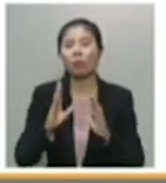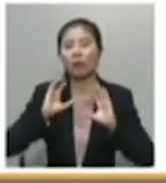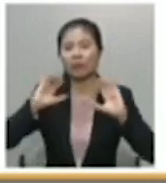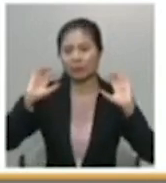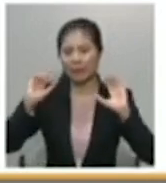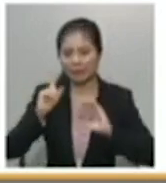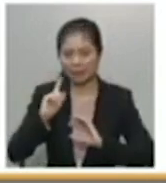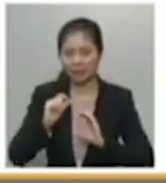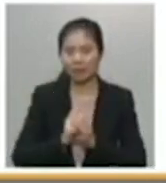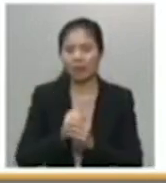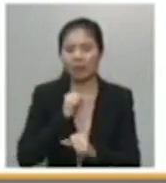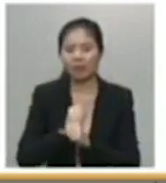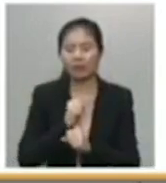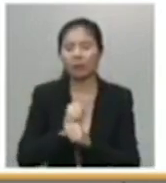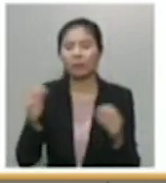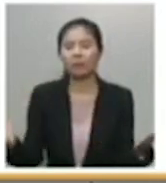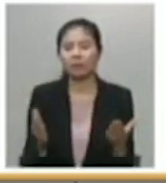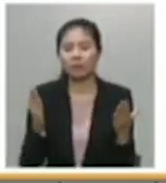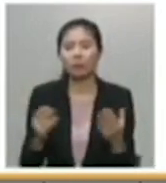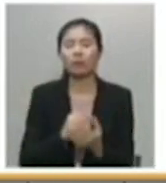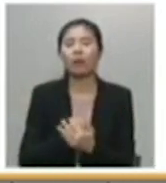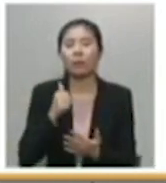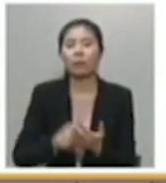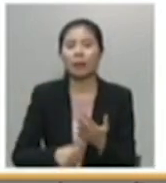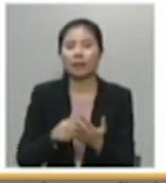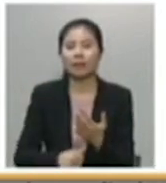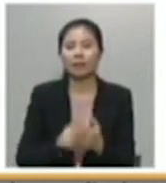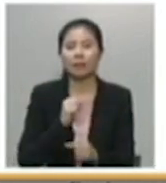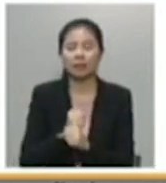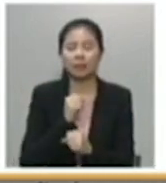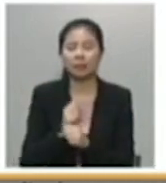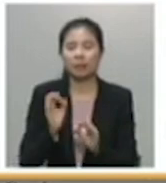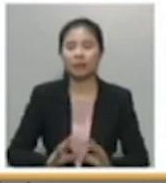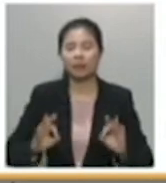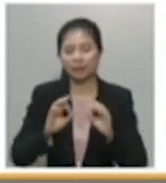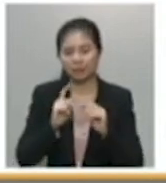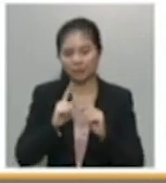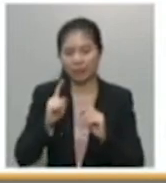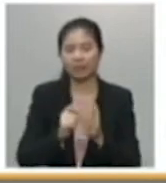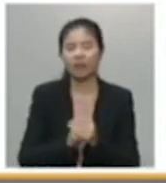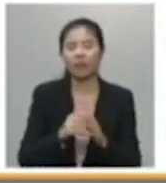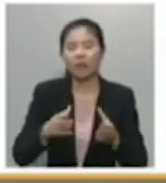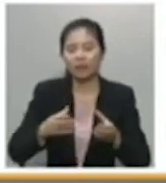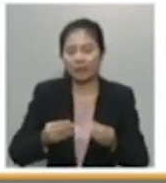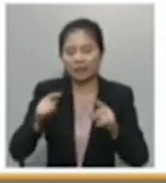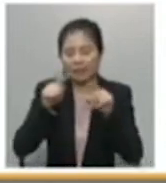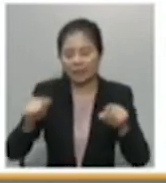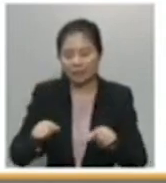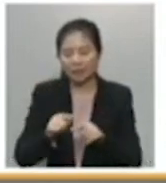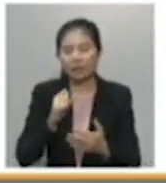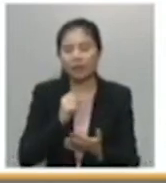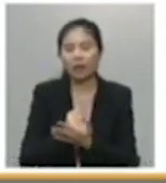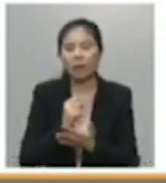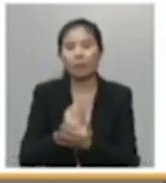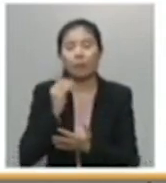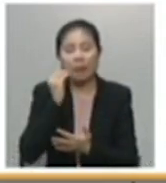ครับที่สามารถที่จะผลักดันภาษีทรัพย์สินที่สำคัญได้2เรื่องคือ1ภาษีมรดก2ภาษีที่ดินและสิ่งปลูกสร้